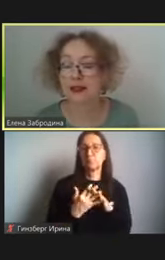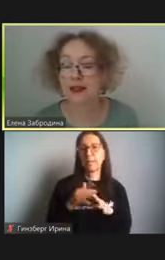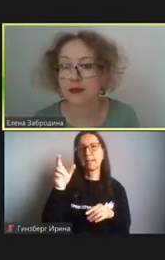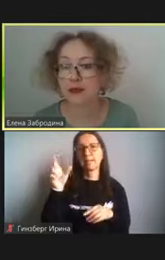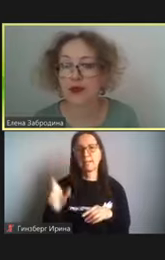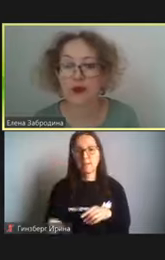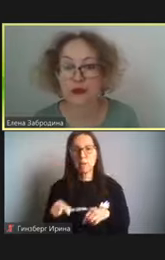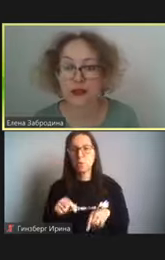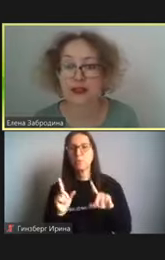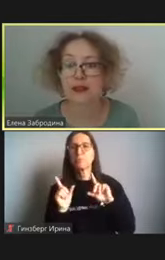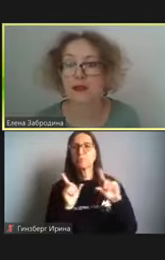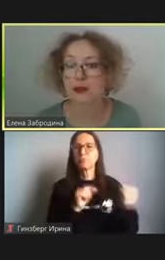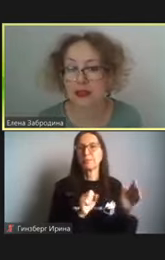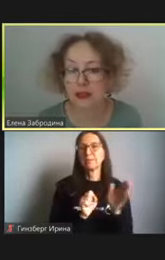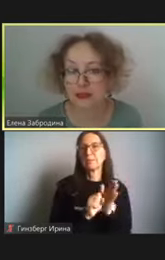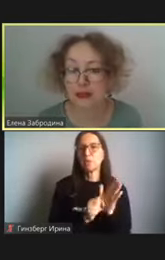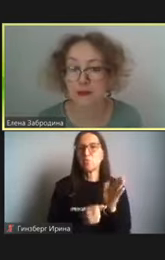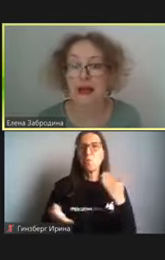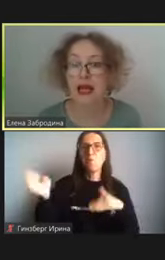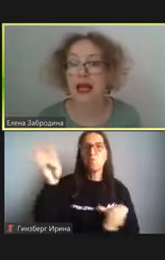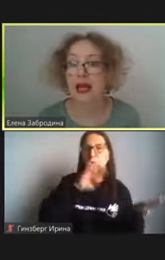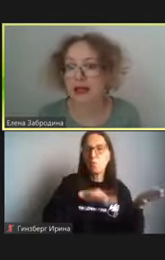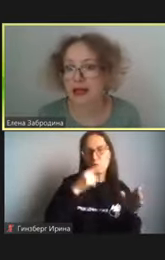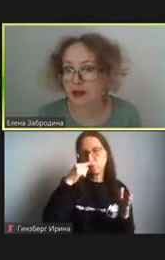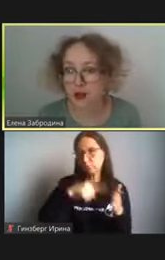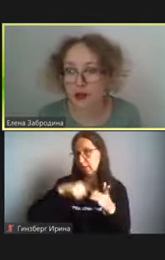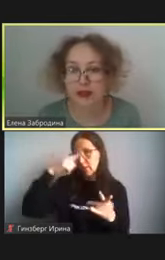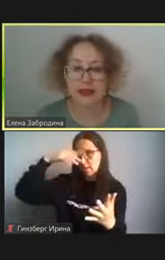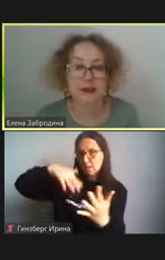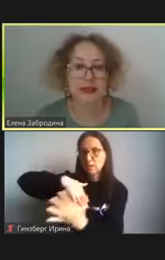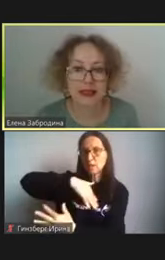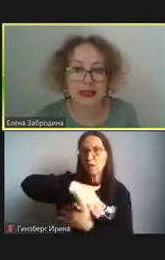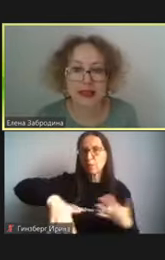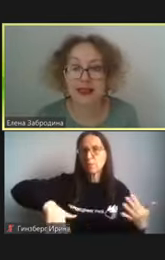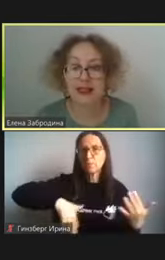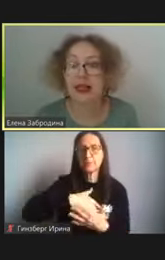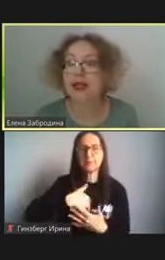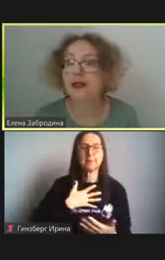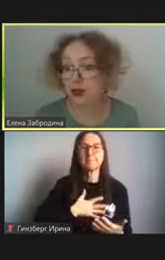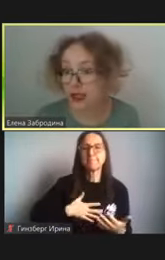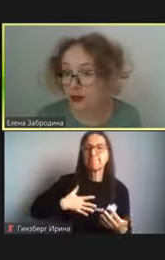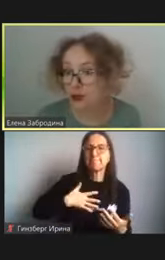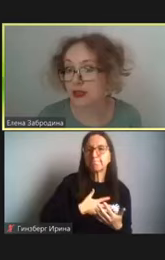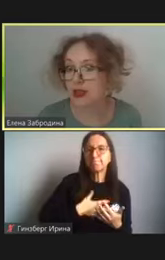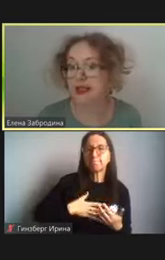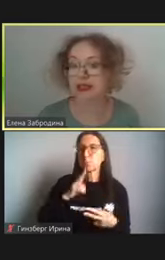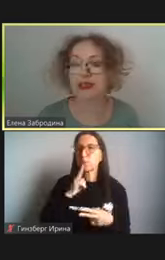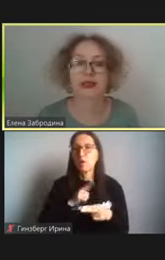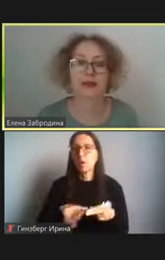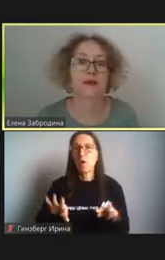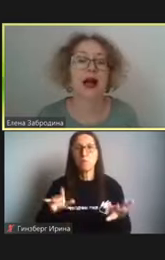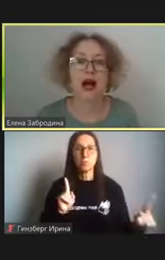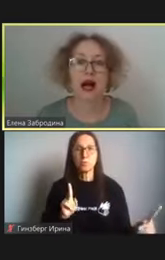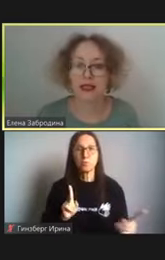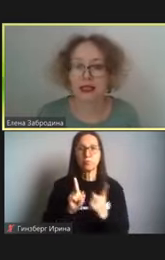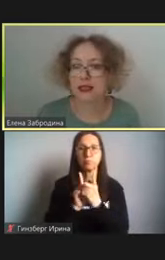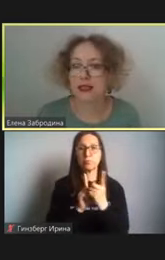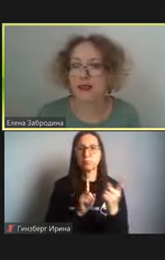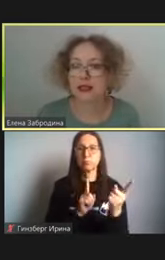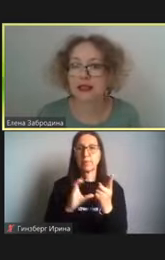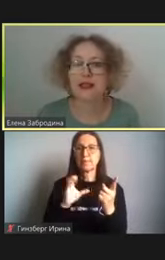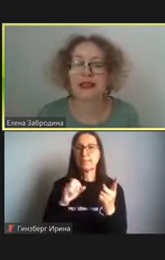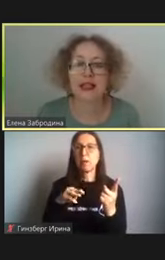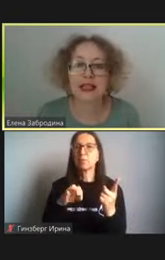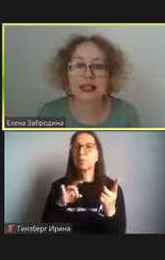он как-то зимой в горы и заблудился, расстроился, потерялся и встретил тут сатира.